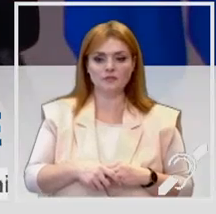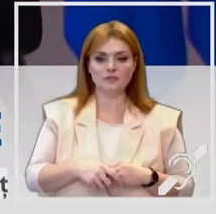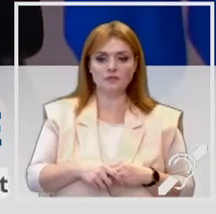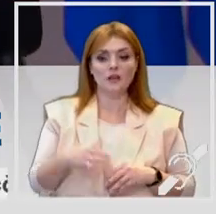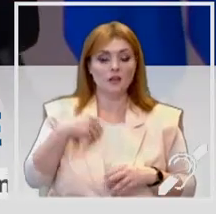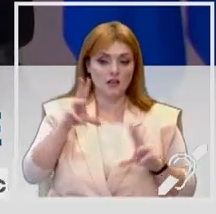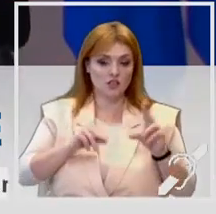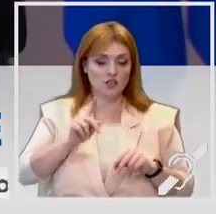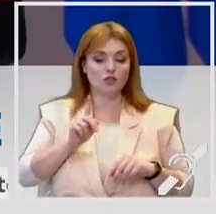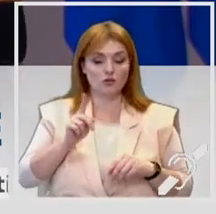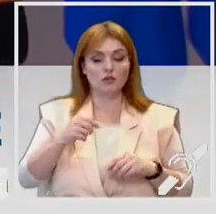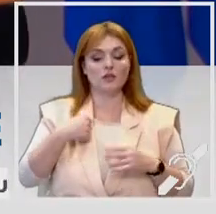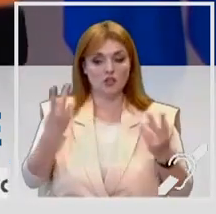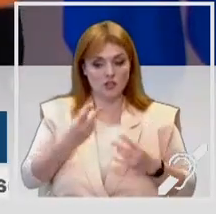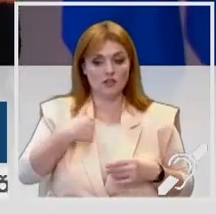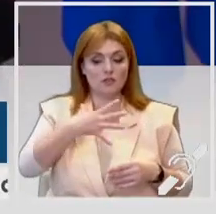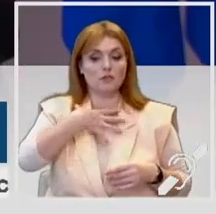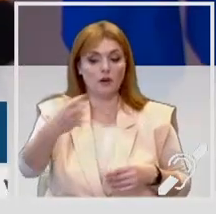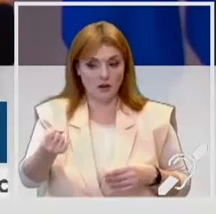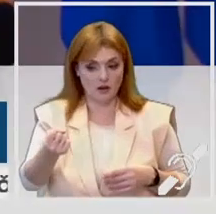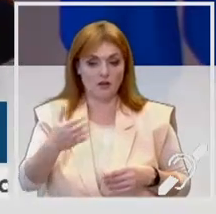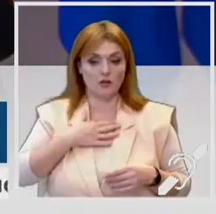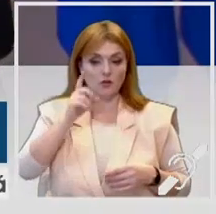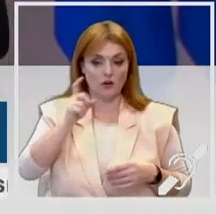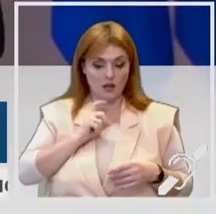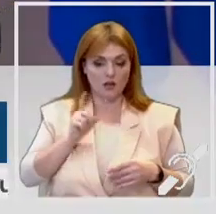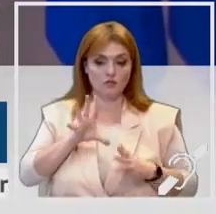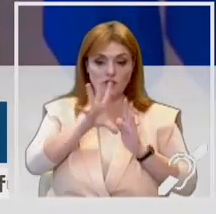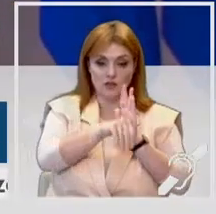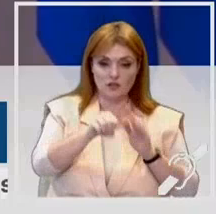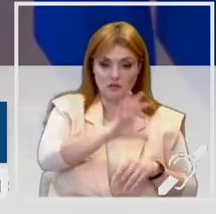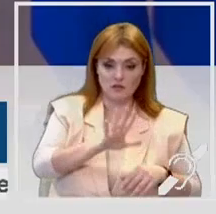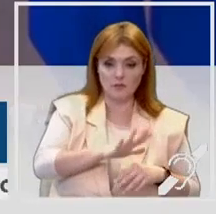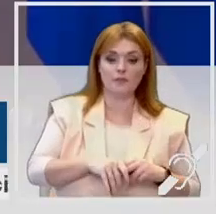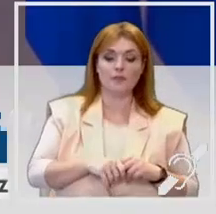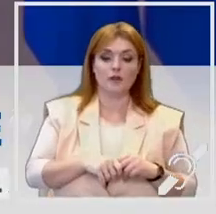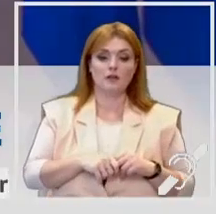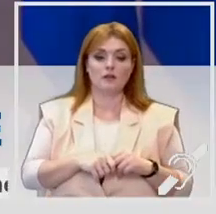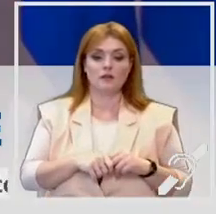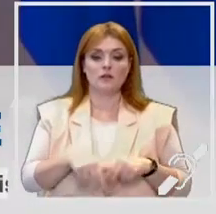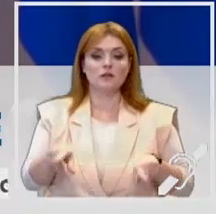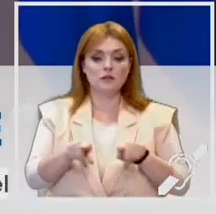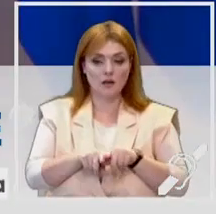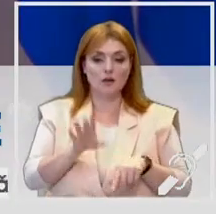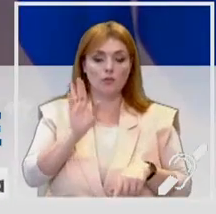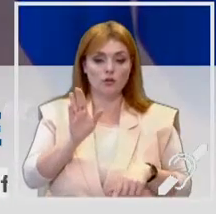For both Ukraine and the European Union. For Ukraine, for the people of Ukraine, it will be a highly